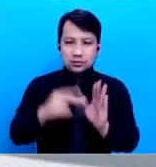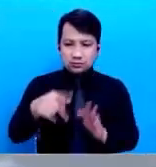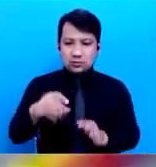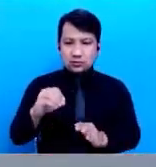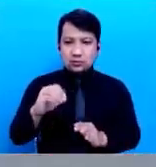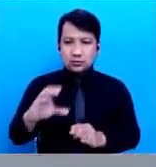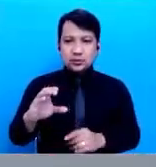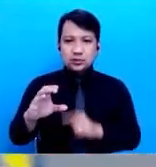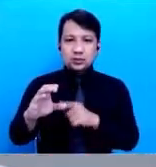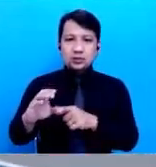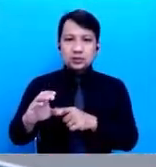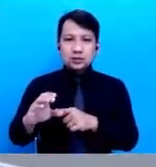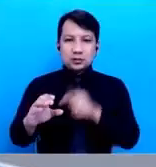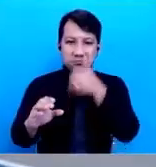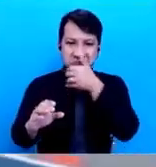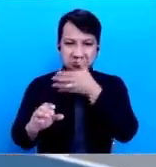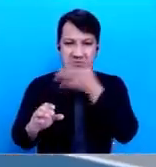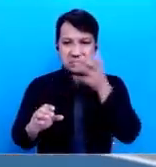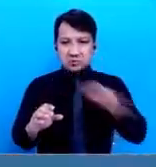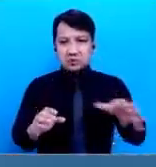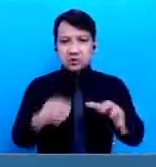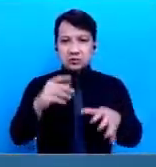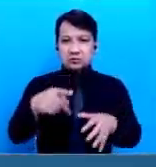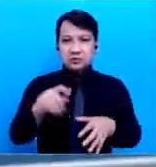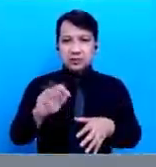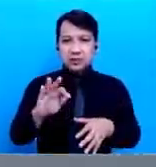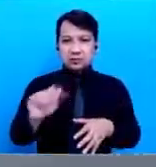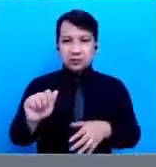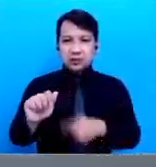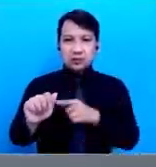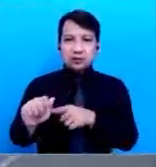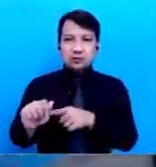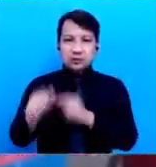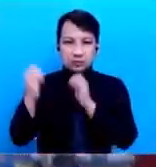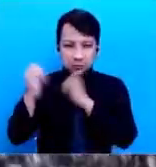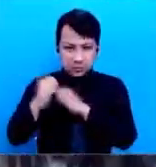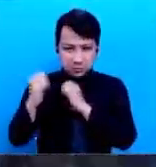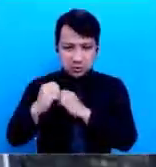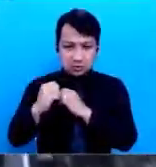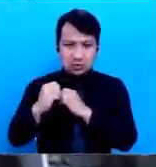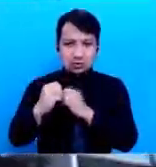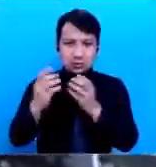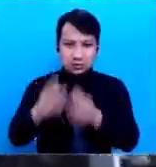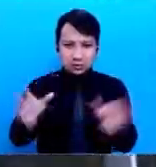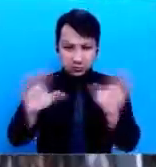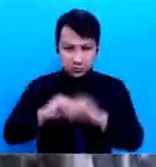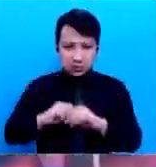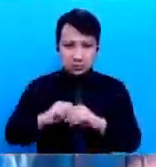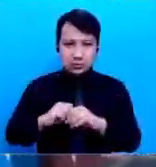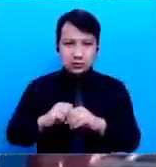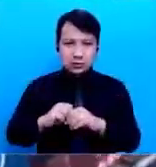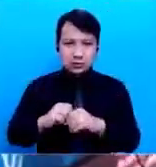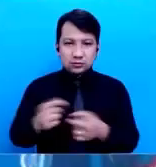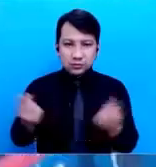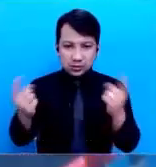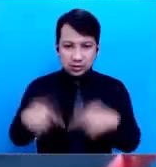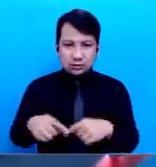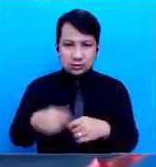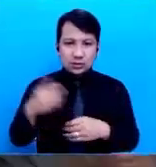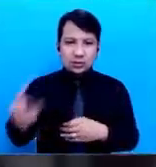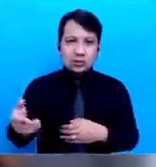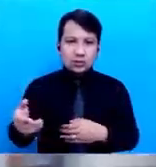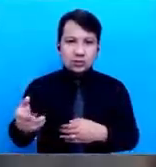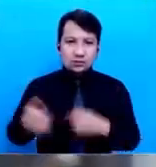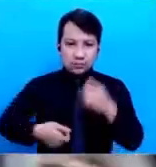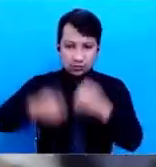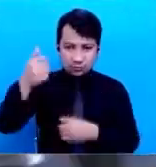ng pag-etsapuera sa kanya ng PATAFA. Umaasa si EJ na matatapos na ang lahat ng kontrobersyang ito para